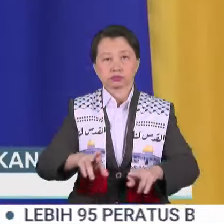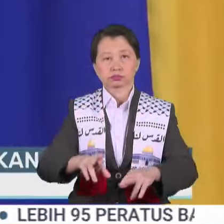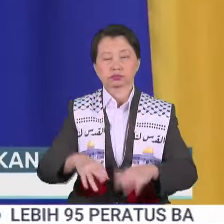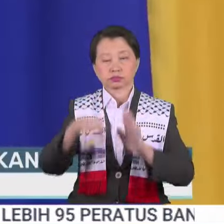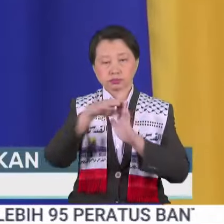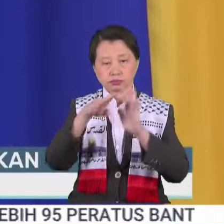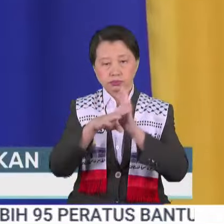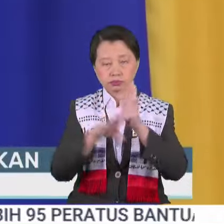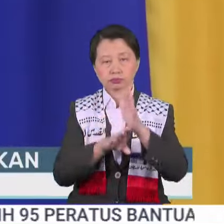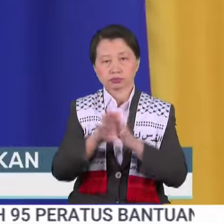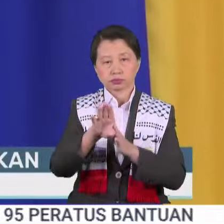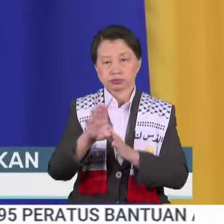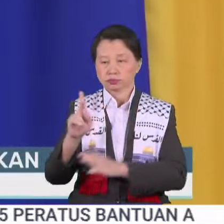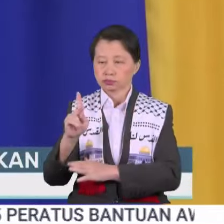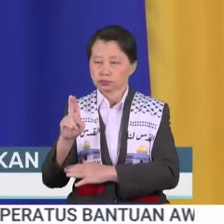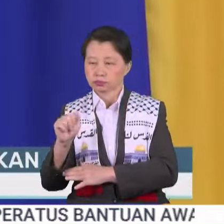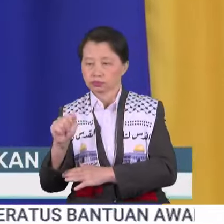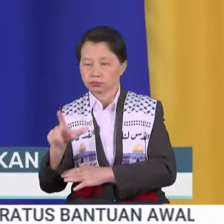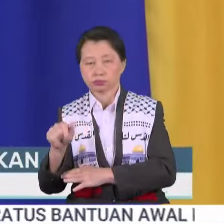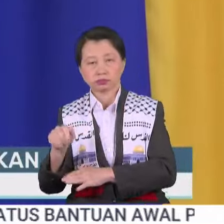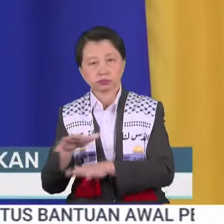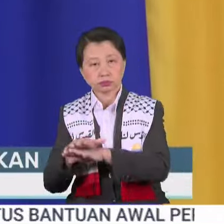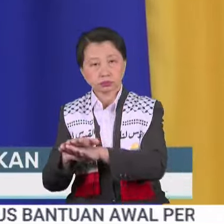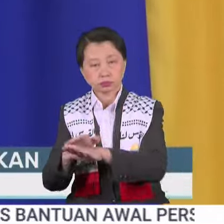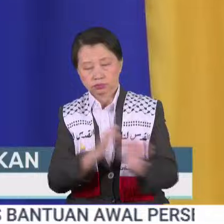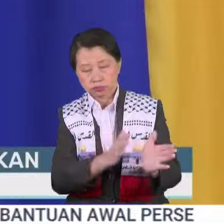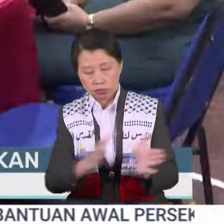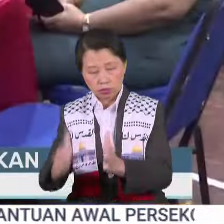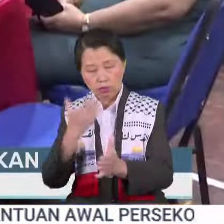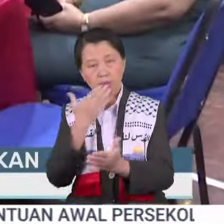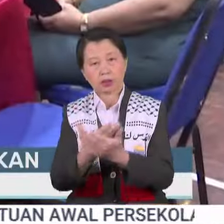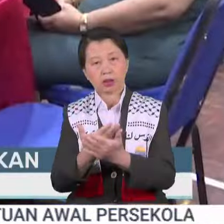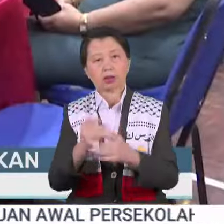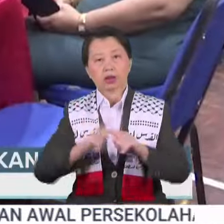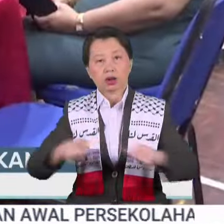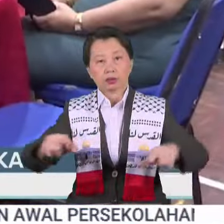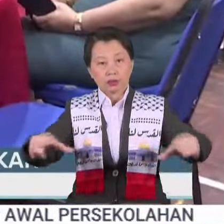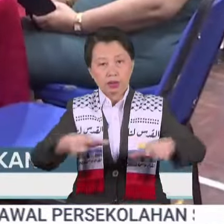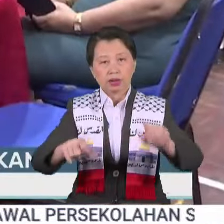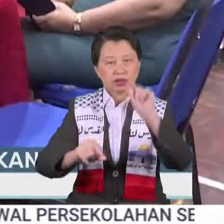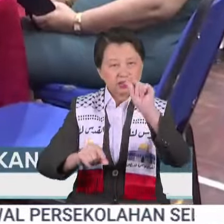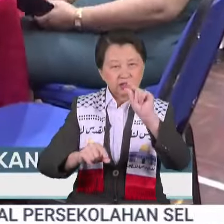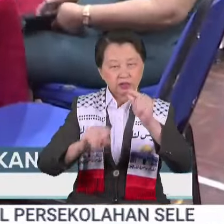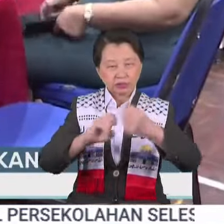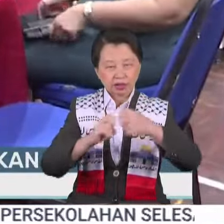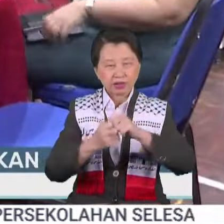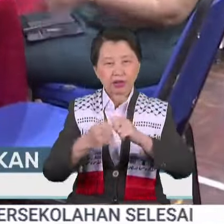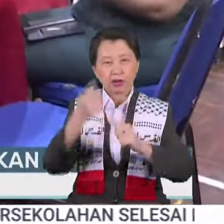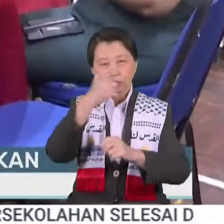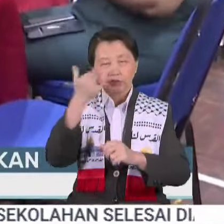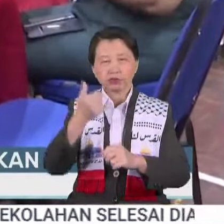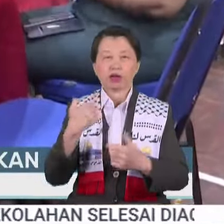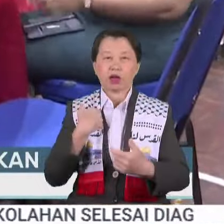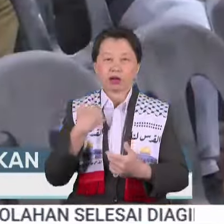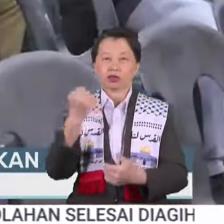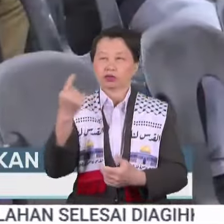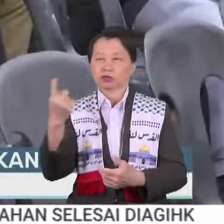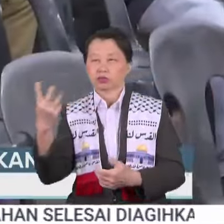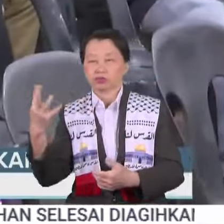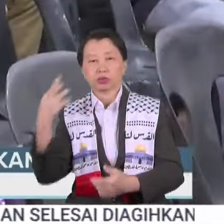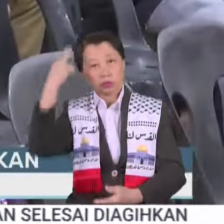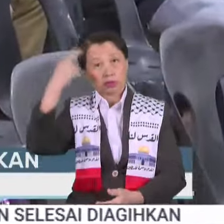Agenda pembangunan daerah Kuala Penuh telah disusun atur dengan baik, namun pelaksanaannya sedikit terganggu disebabkan beberapa